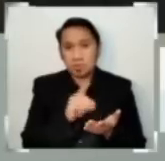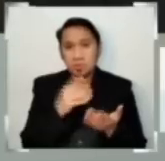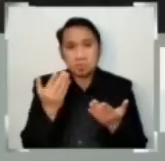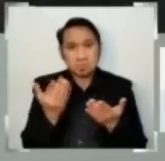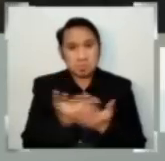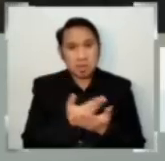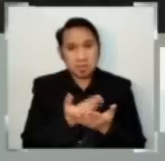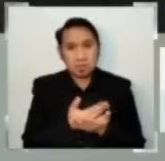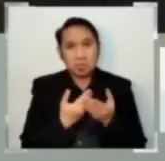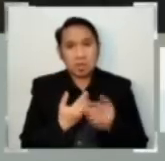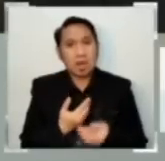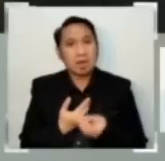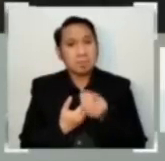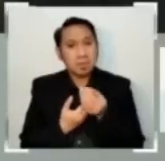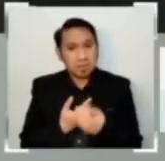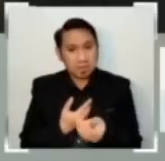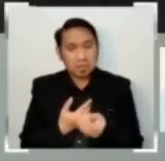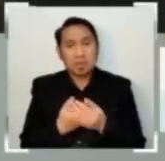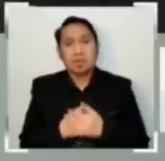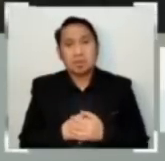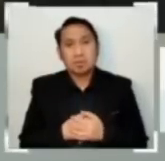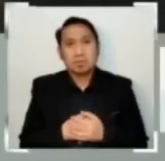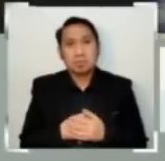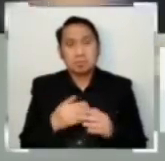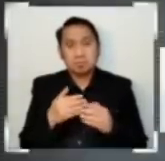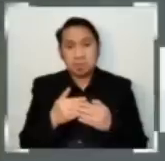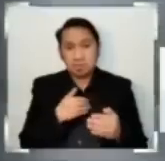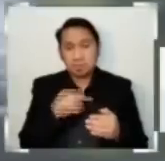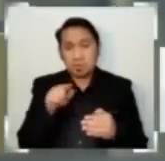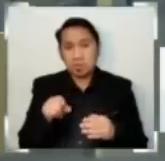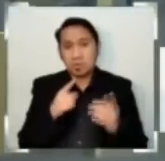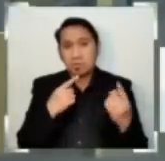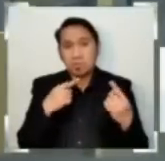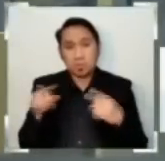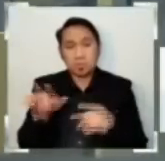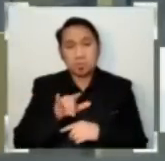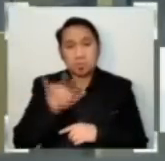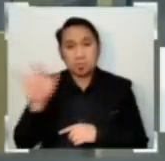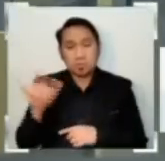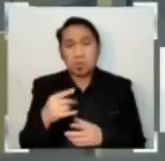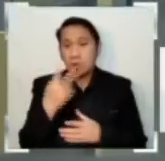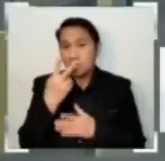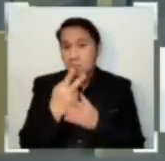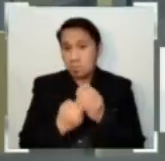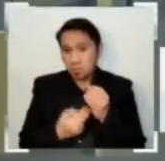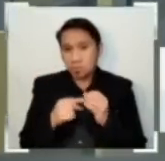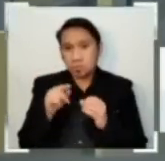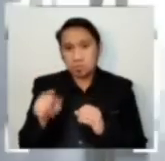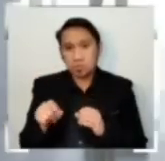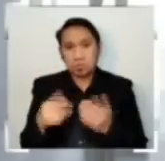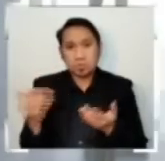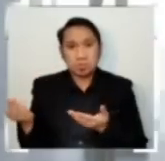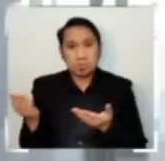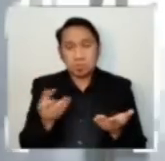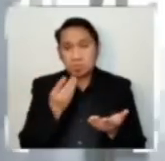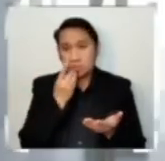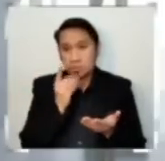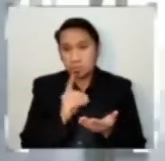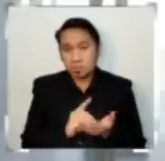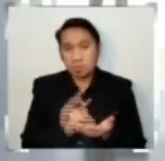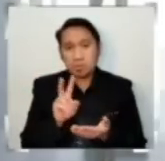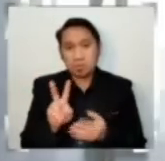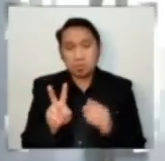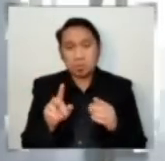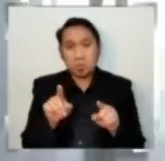kanila right before sila pumasok ng palipad. Parehong-pareho raw ang mga dalang dokumento ng dalawa na sa labas lang